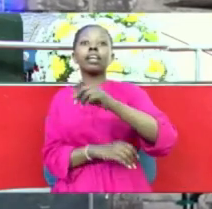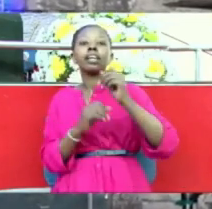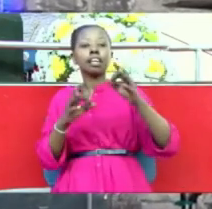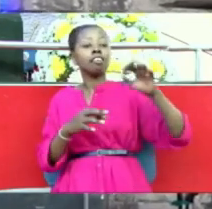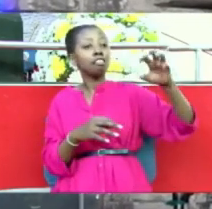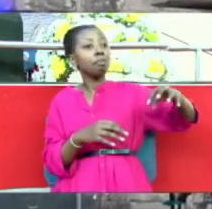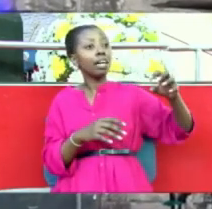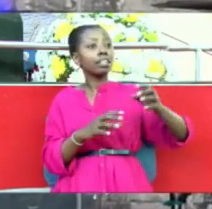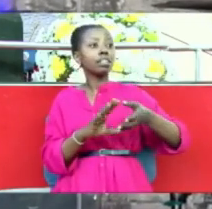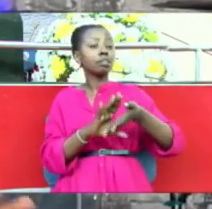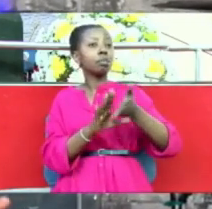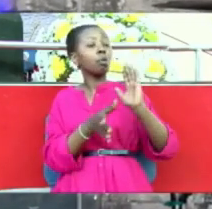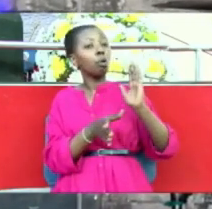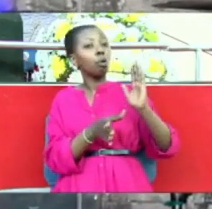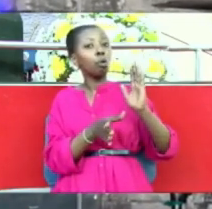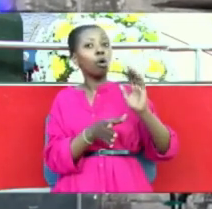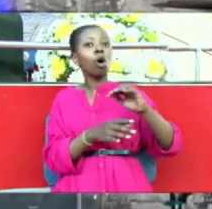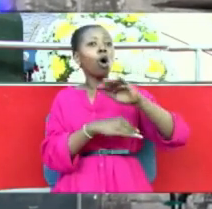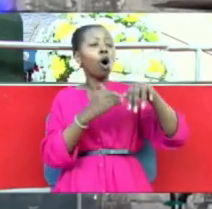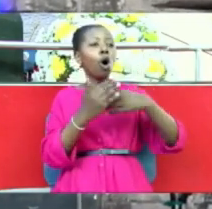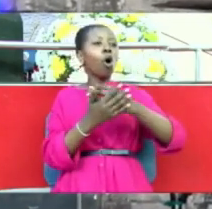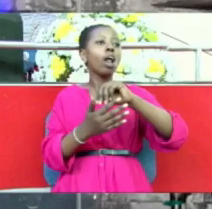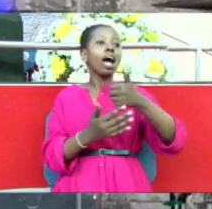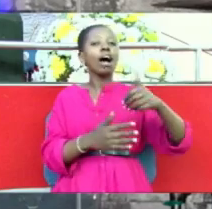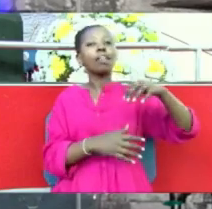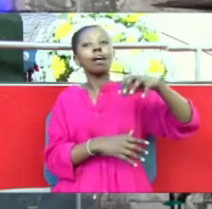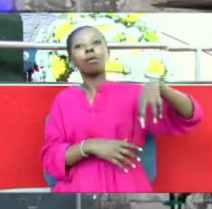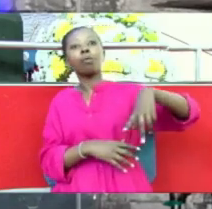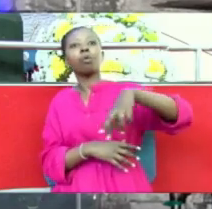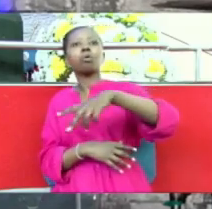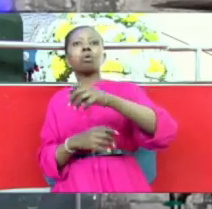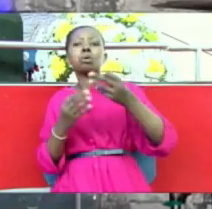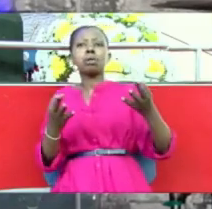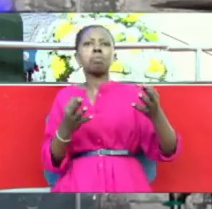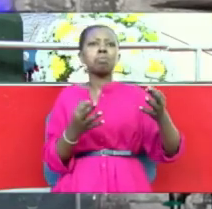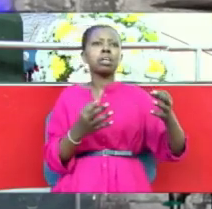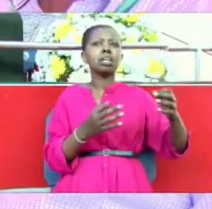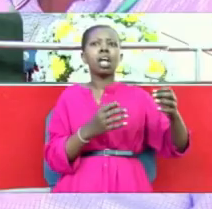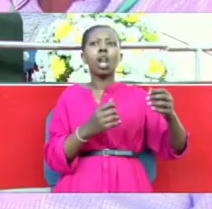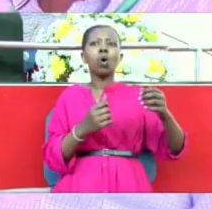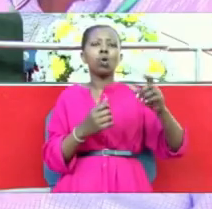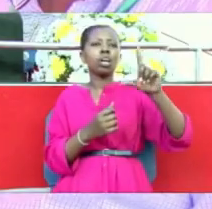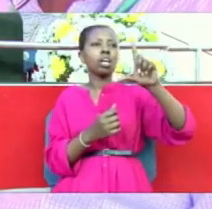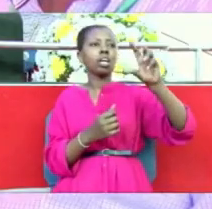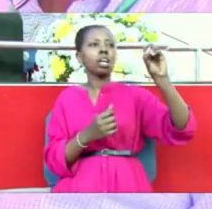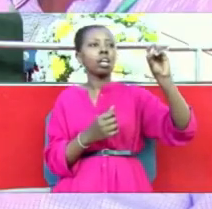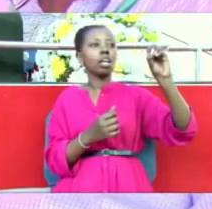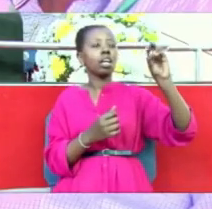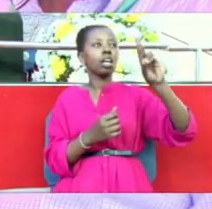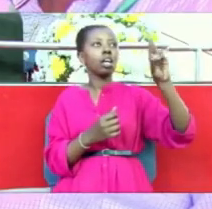Hakuna gari. Ama mkute lori imetoka kuchukua miti huko msituni, iwape lift.